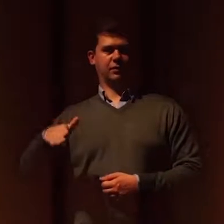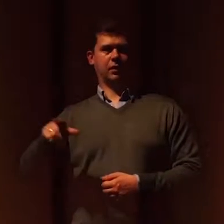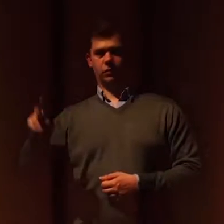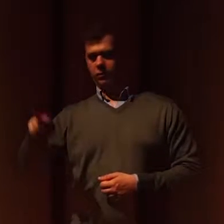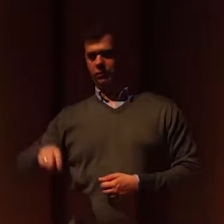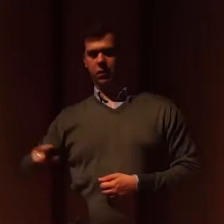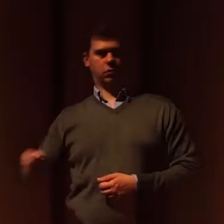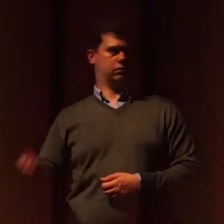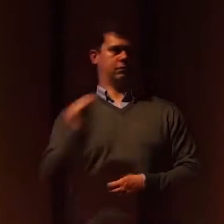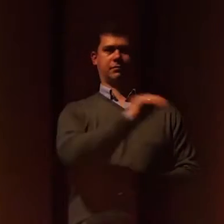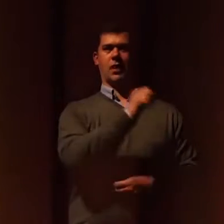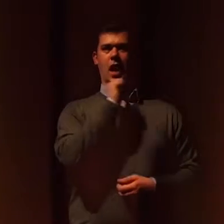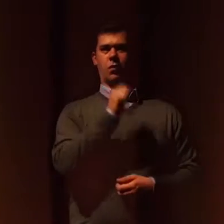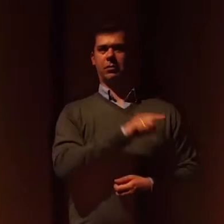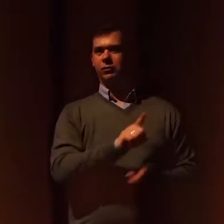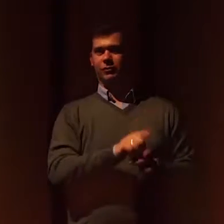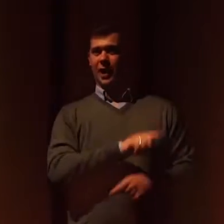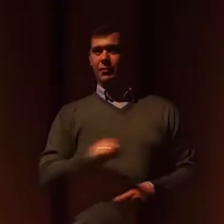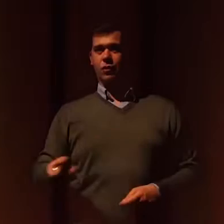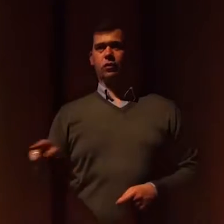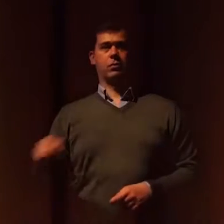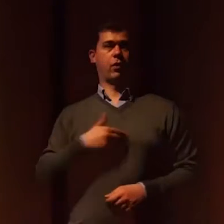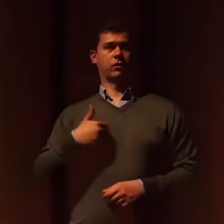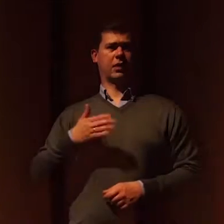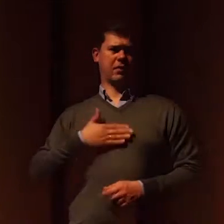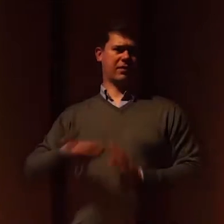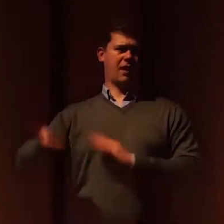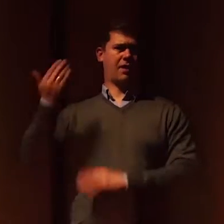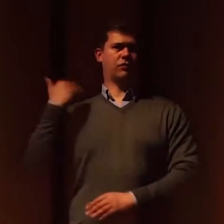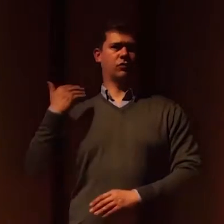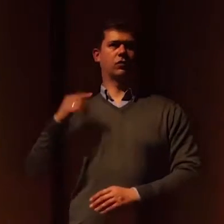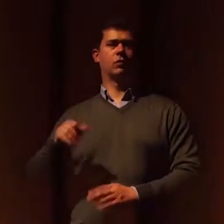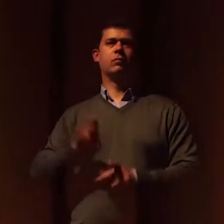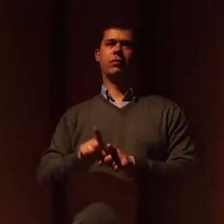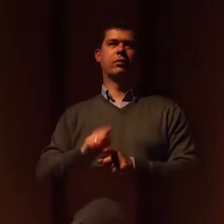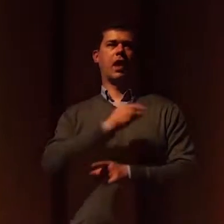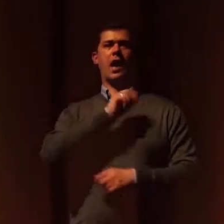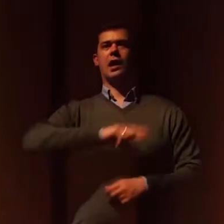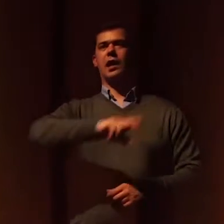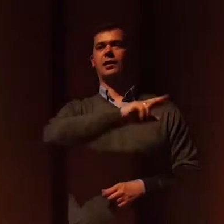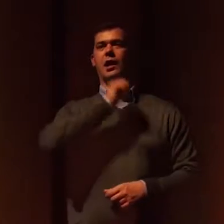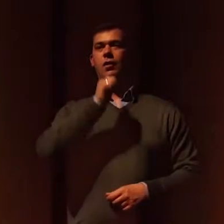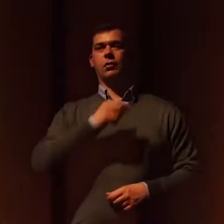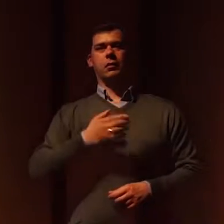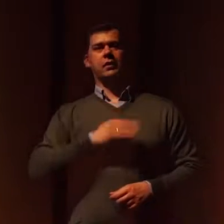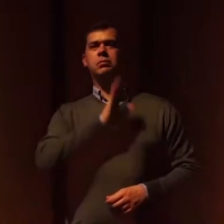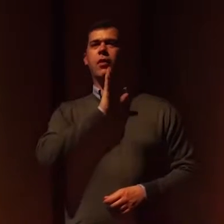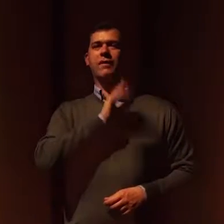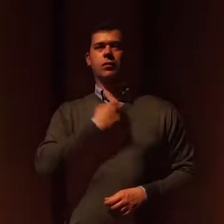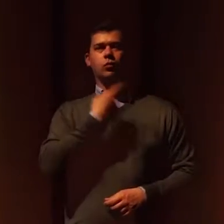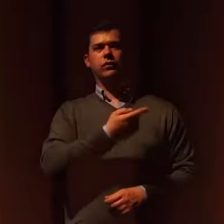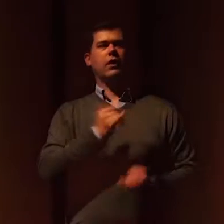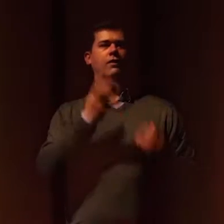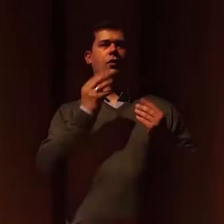jakim o tym powiedziałam że to już dawno w Polsce takie prawo obowiązuje i że my się co 5 lat spowiadamy w radzie Europy Jak postęp w tej